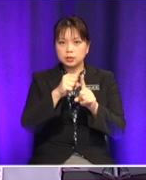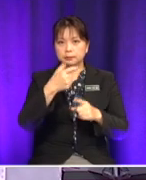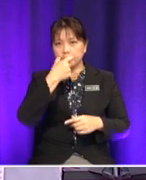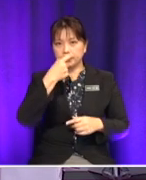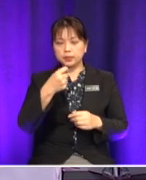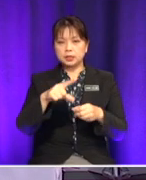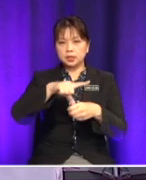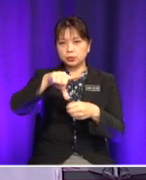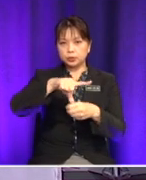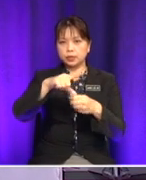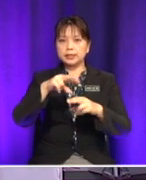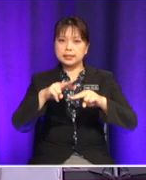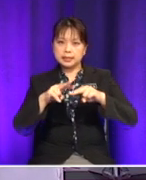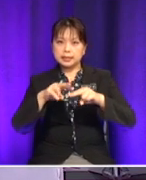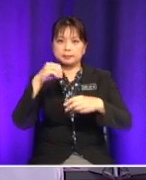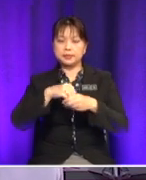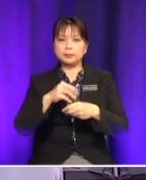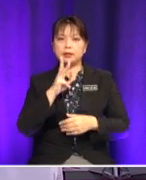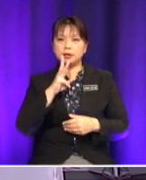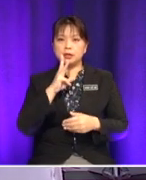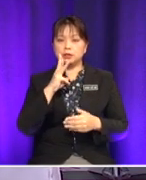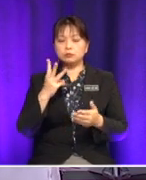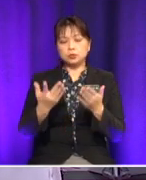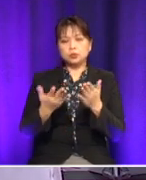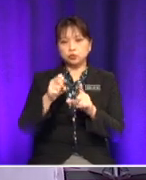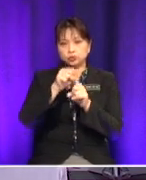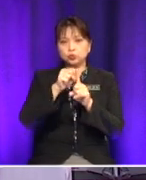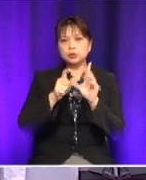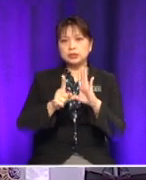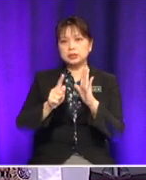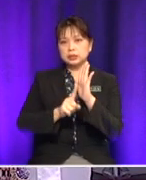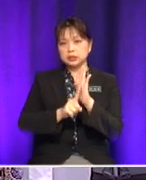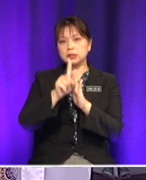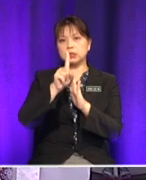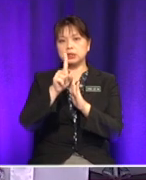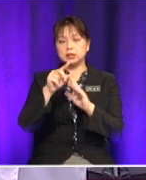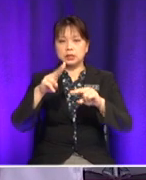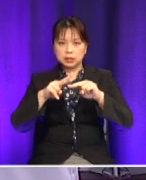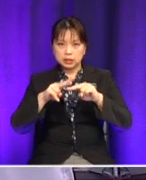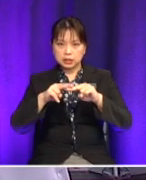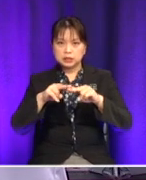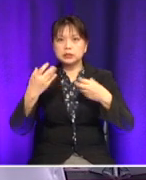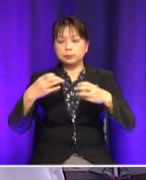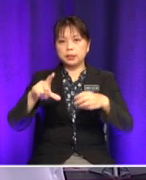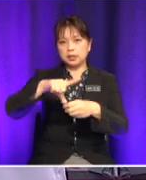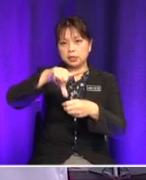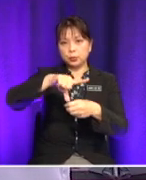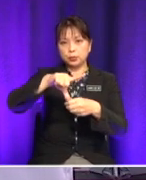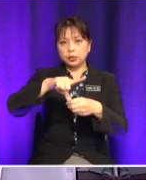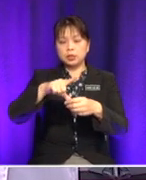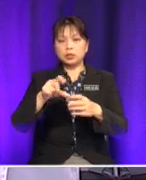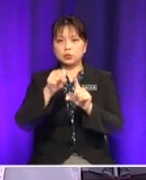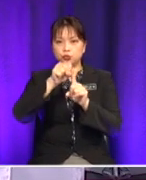air contohnya Oh suhu yang tinggi garam cepat larut suhu yang rendah lambat garam lalu ah Ikan